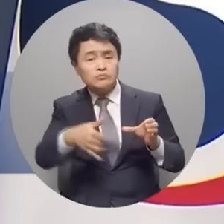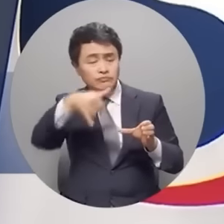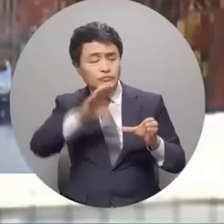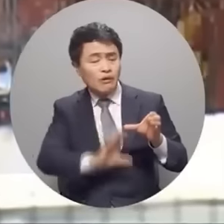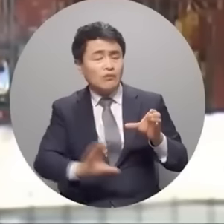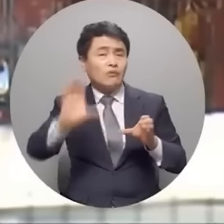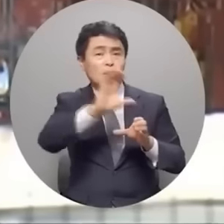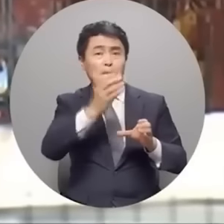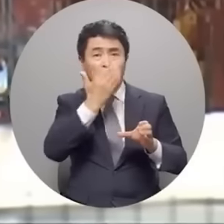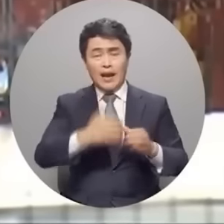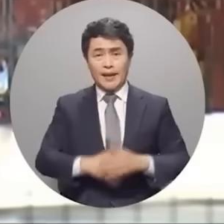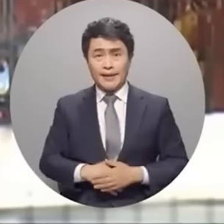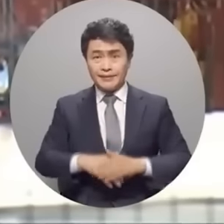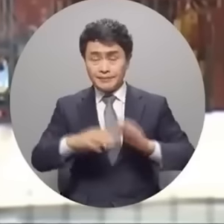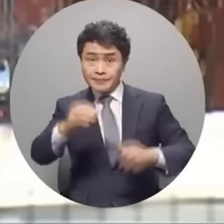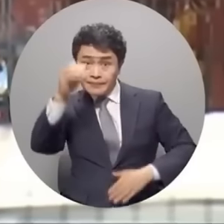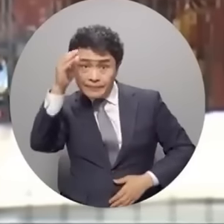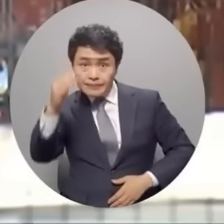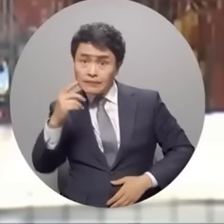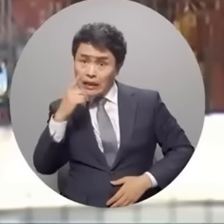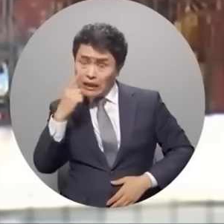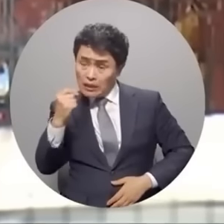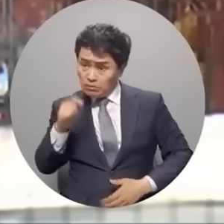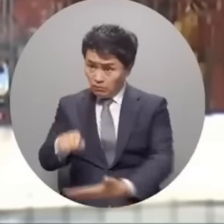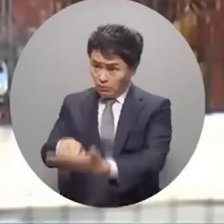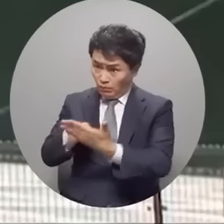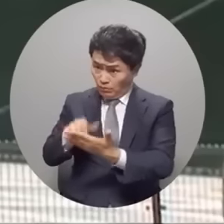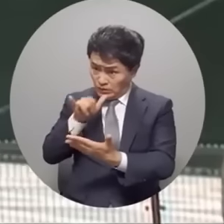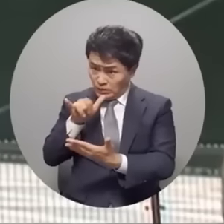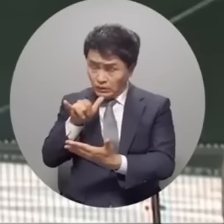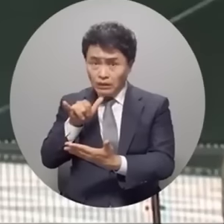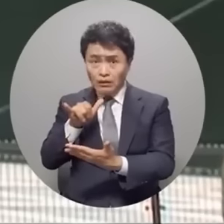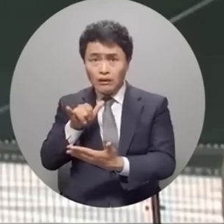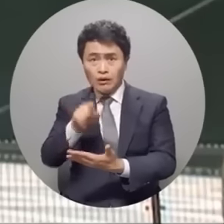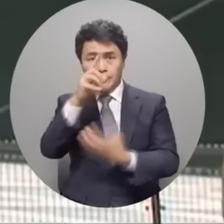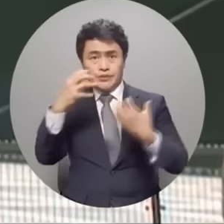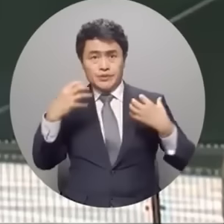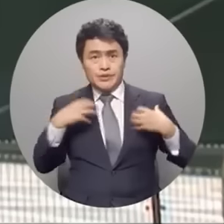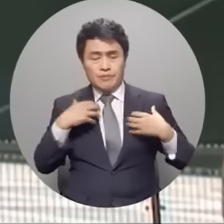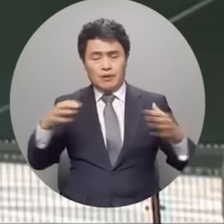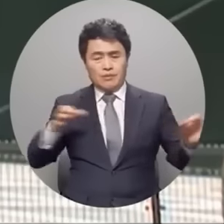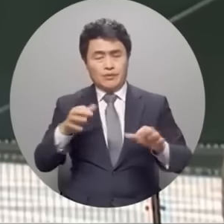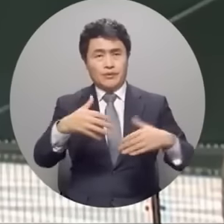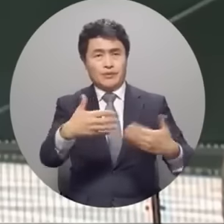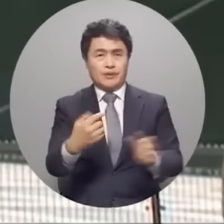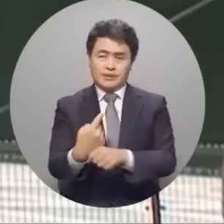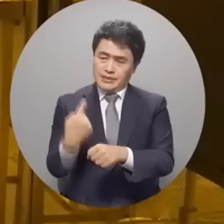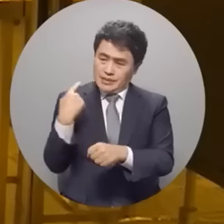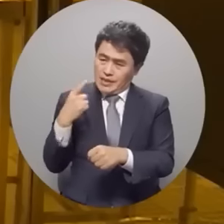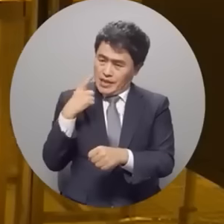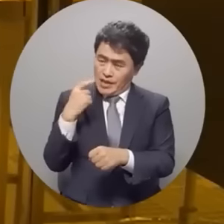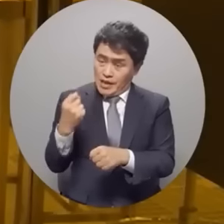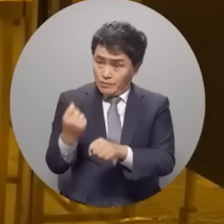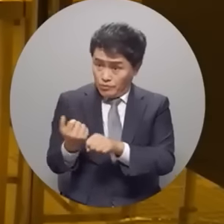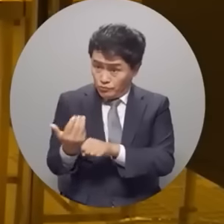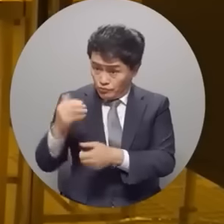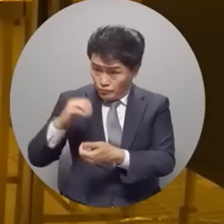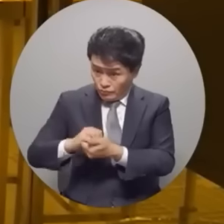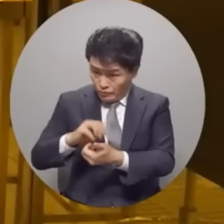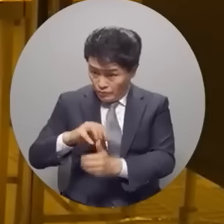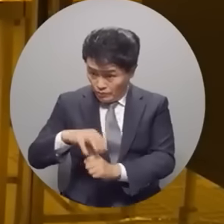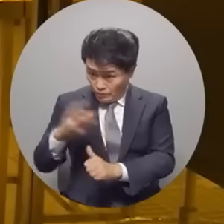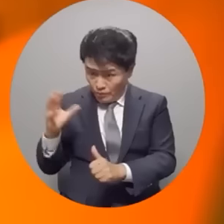기대를 합니다. 기대처럼 일본도 호응했을까? 정부는 경제 분야에서 지난해 일본의 수출 규제가 해제된